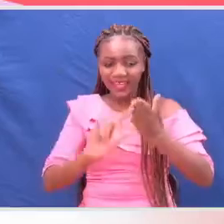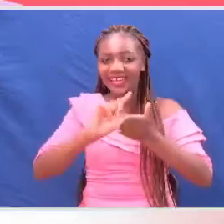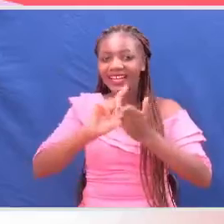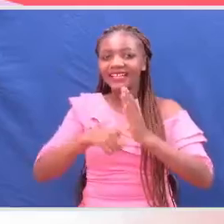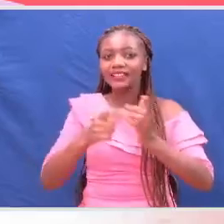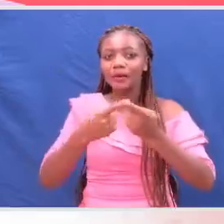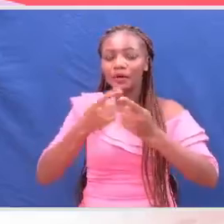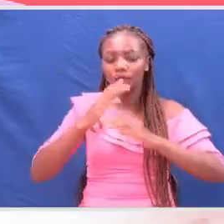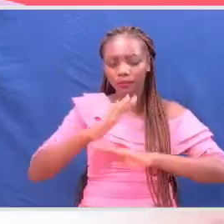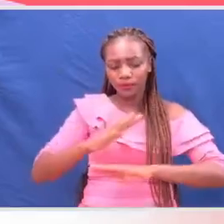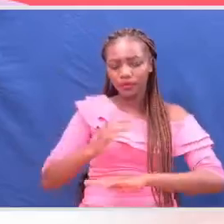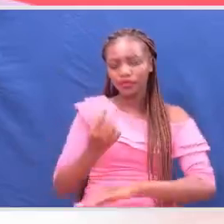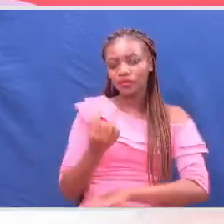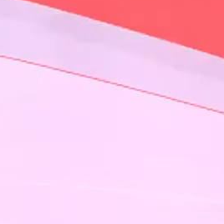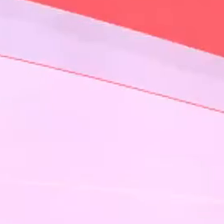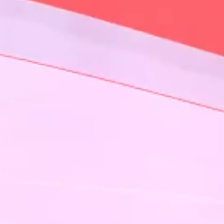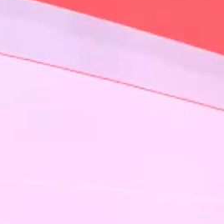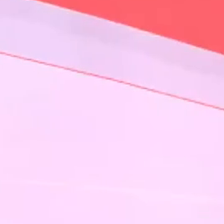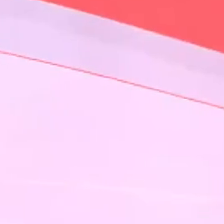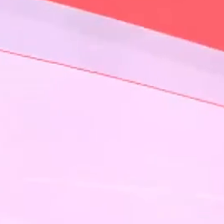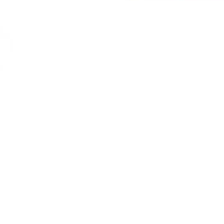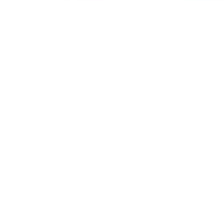tutakaporejea baada ya mdoso kwa mrefu.